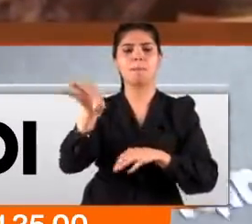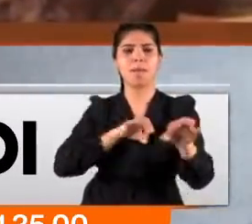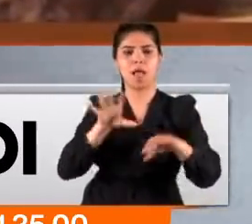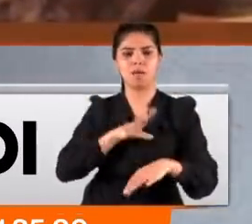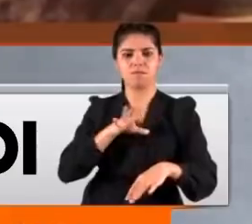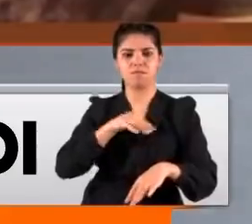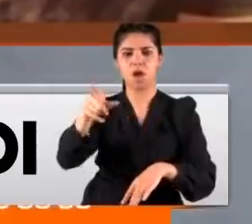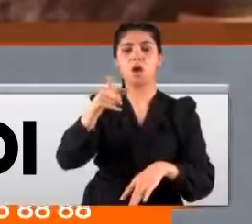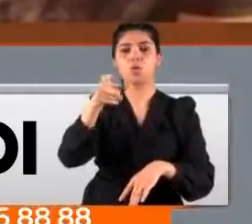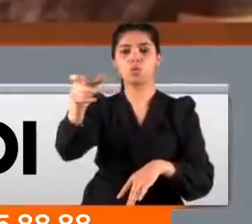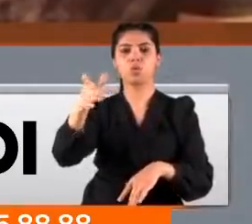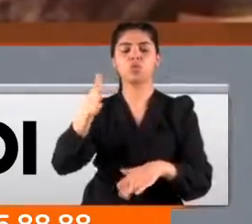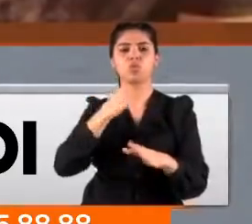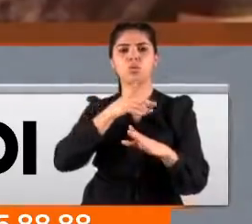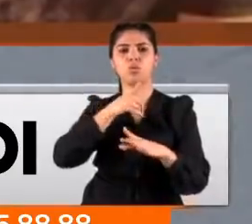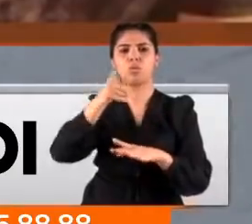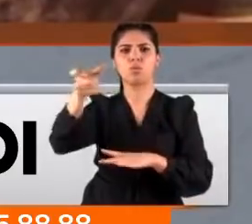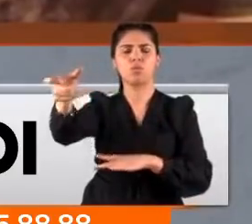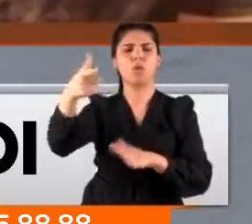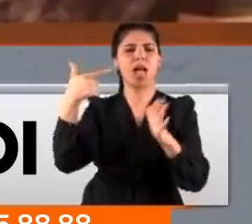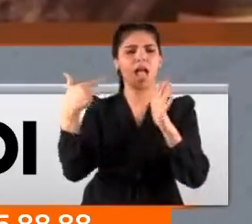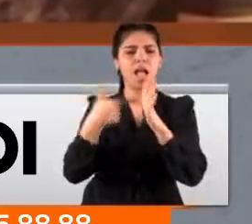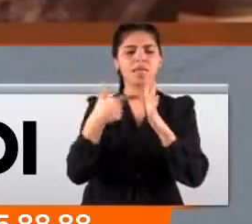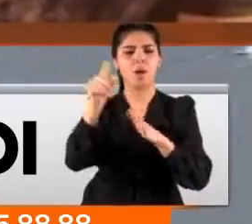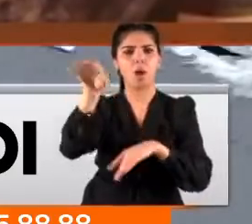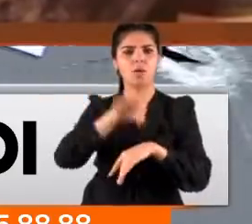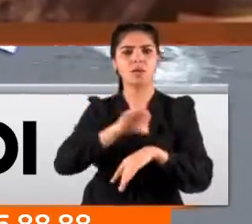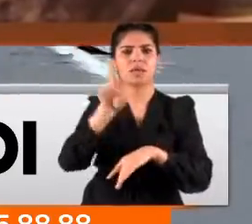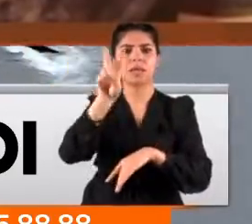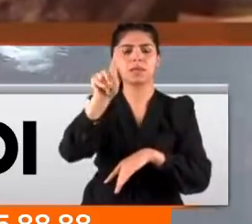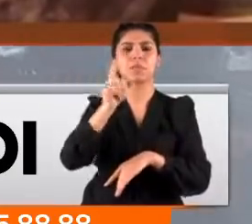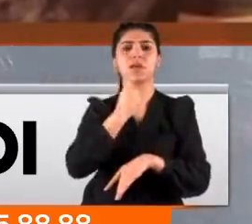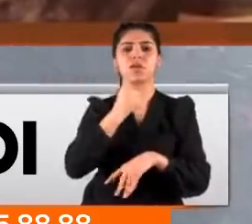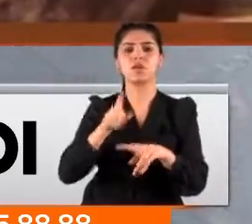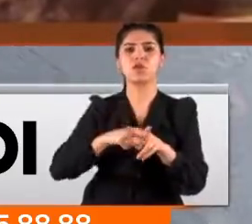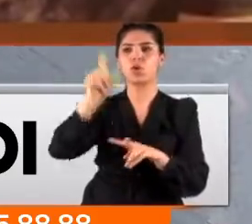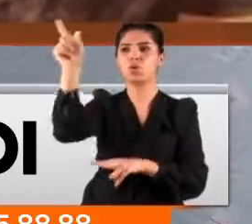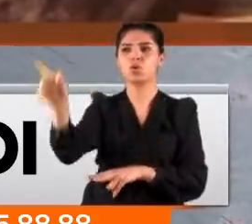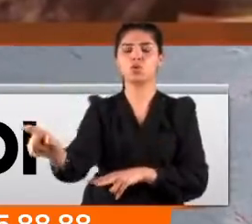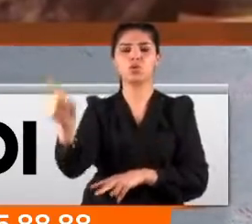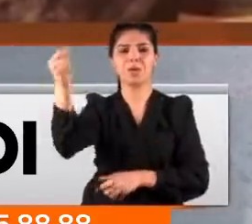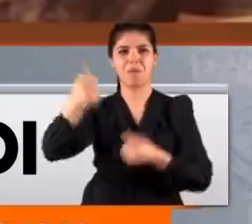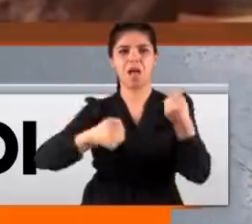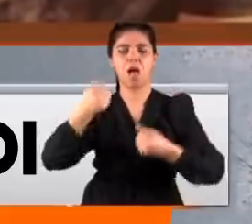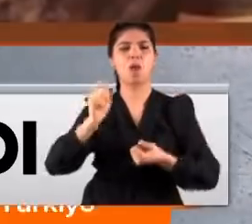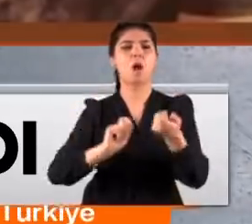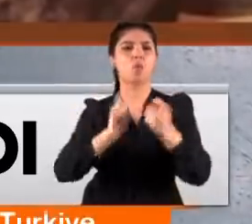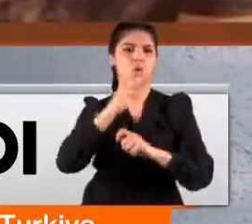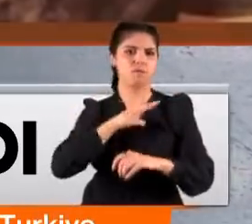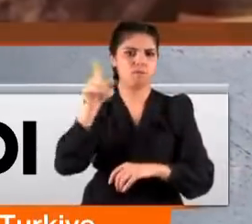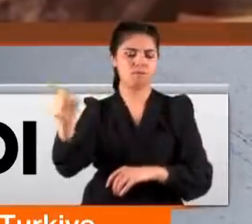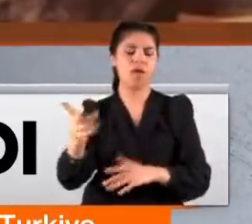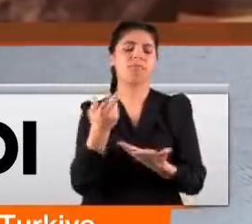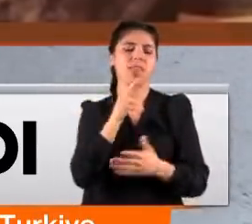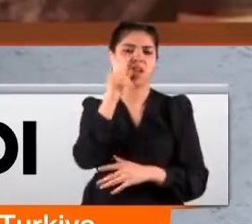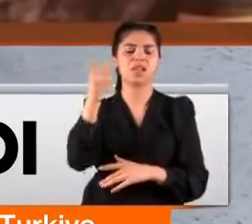yan camlardan ve kaputtan içeriye isabet etti. O sırada 21 yaşındaki Yunus Emre Duman direksiyon başındaydı. Ne yazık